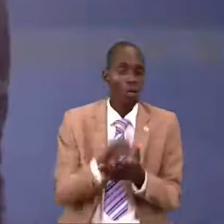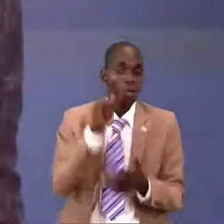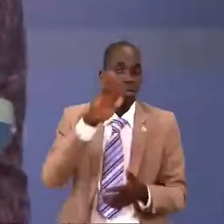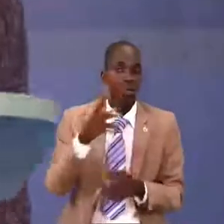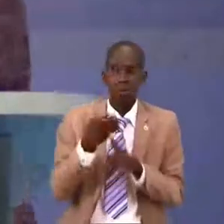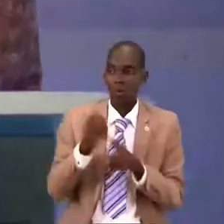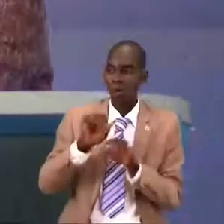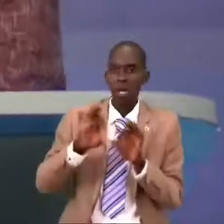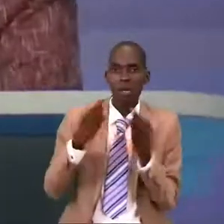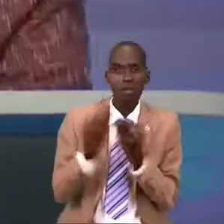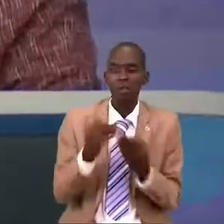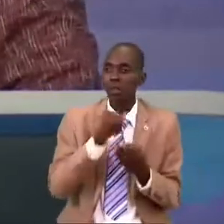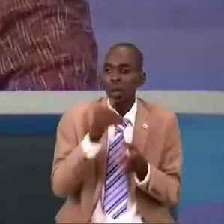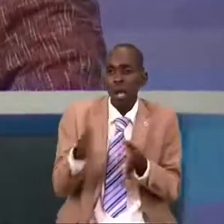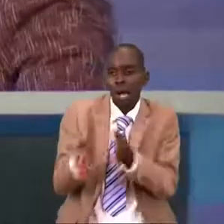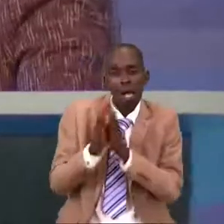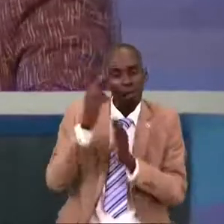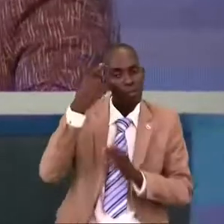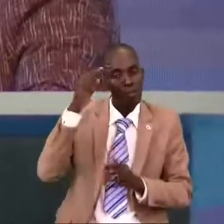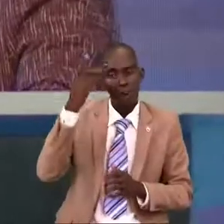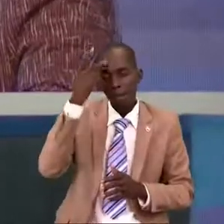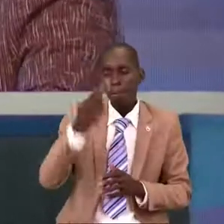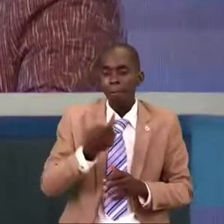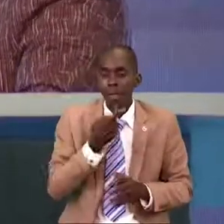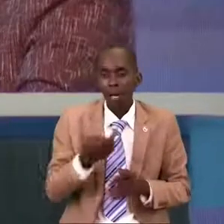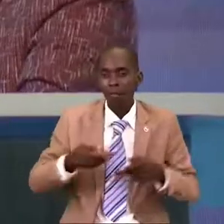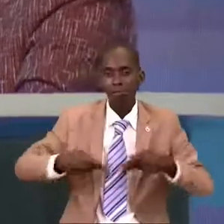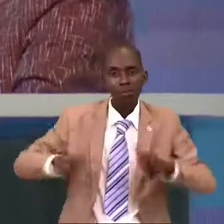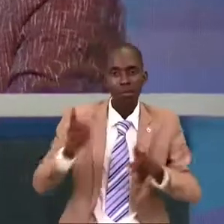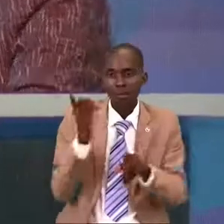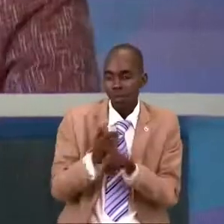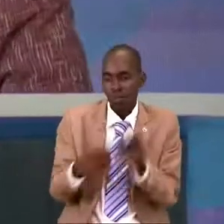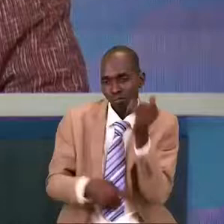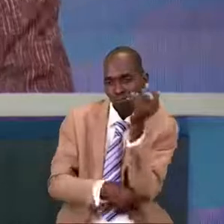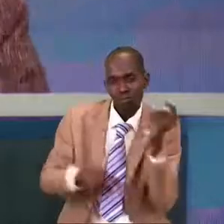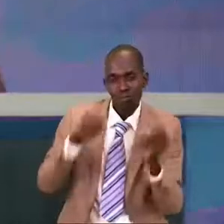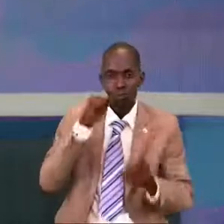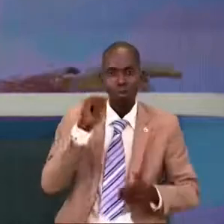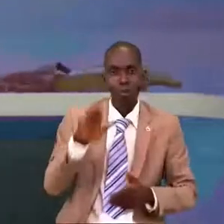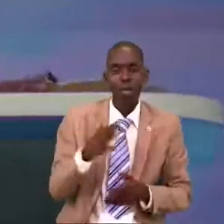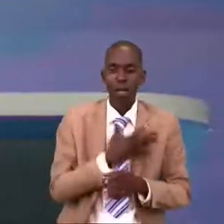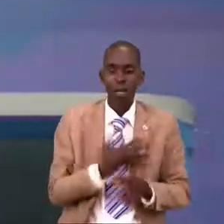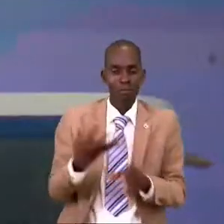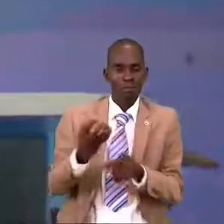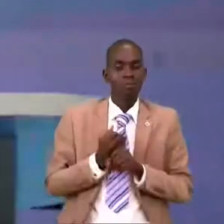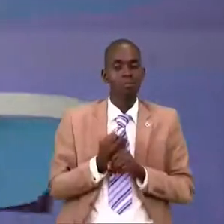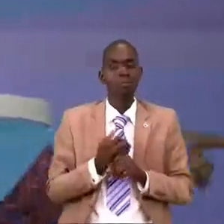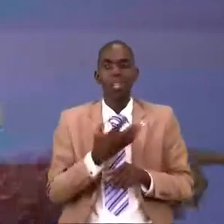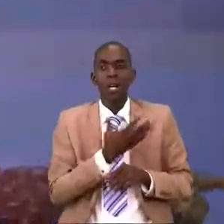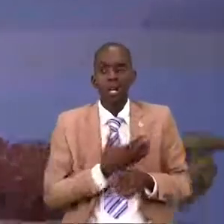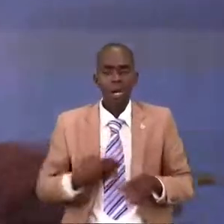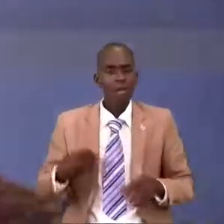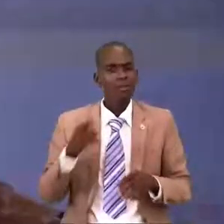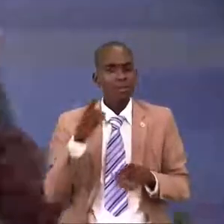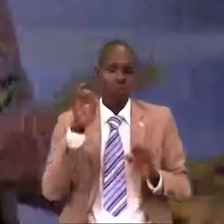tu es parti avec. Tu dois confesser. Les parents sont tristes. Oh, cette jeune dame que nous avons éduquée, regarde notre fille que nous avons